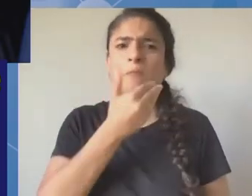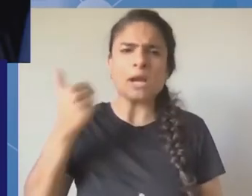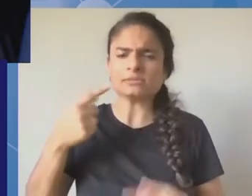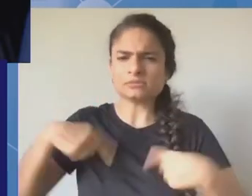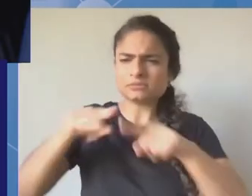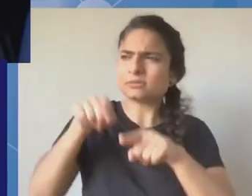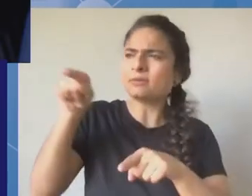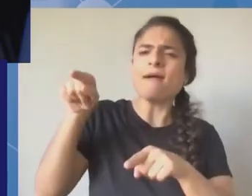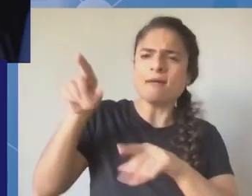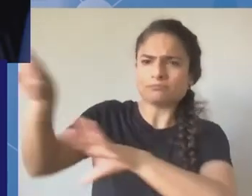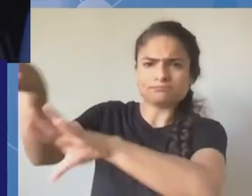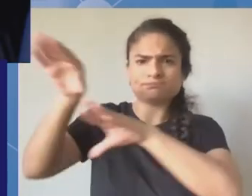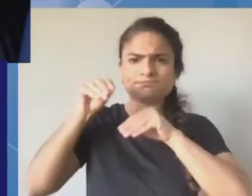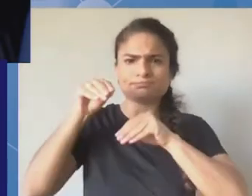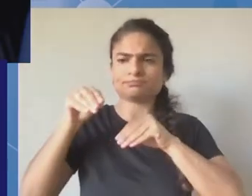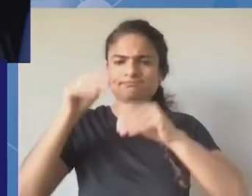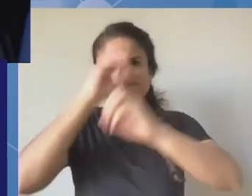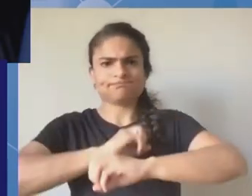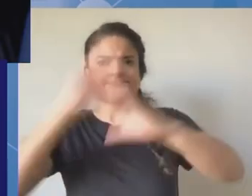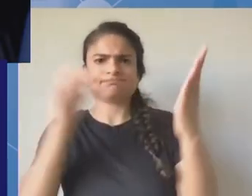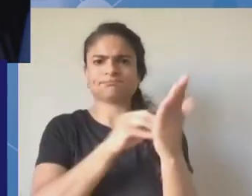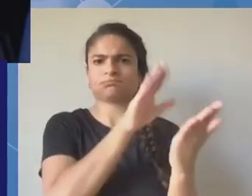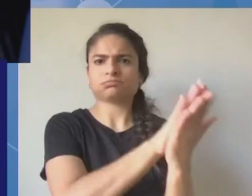是更大。因此我